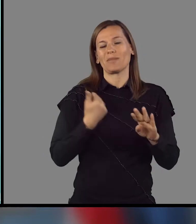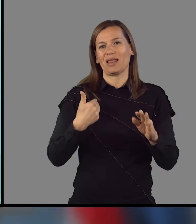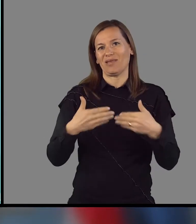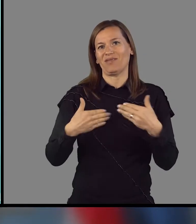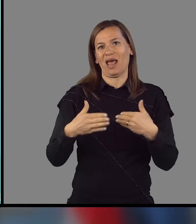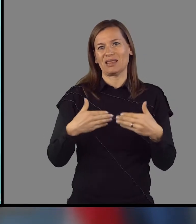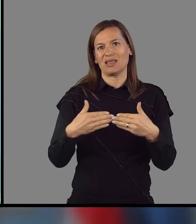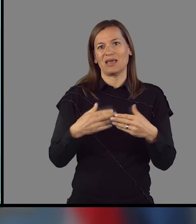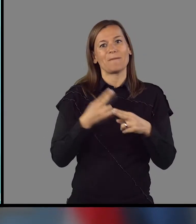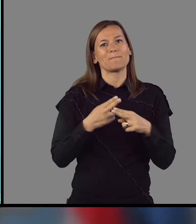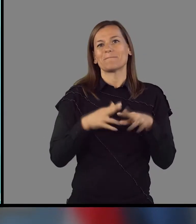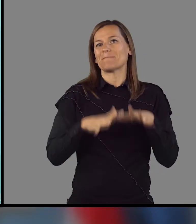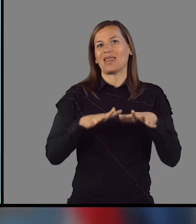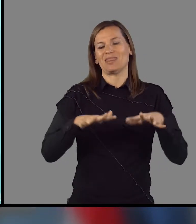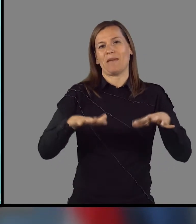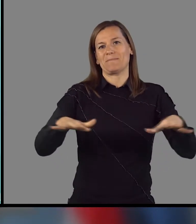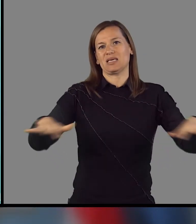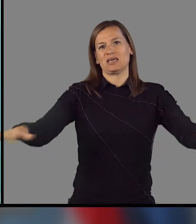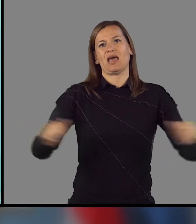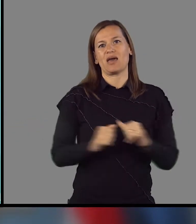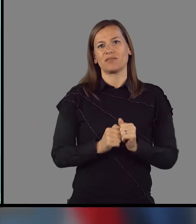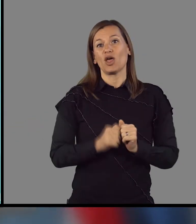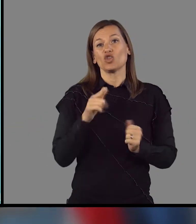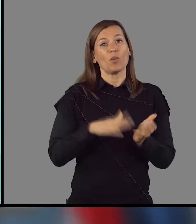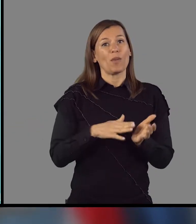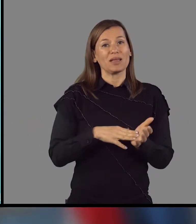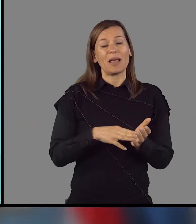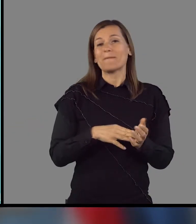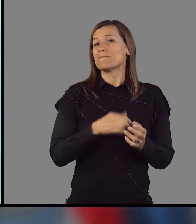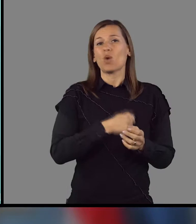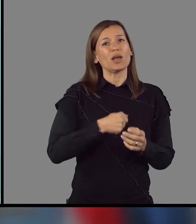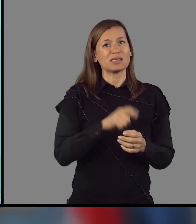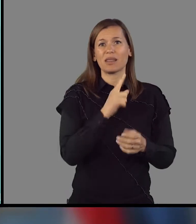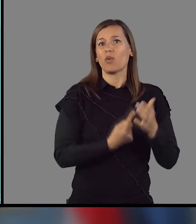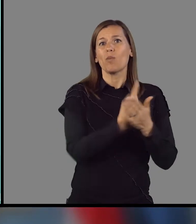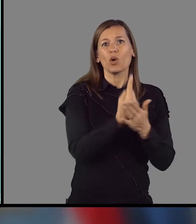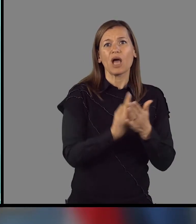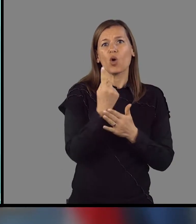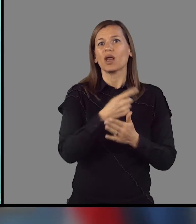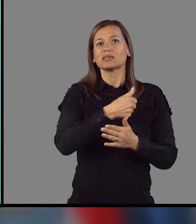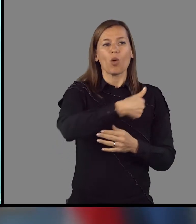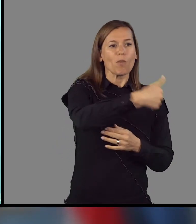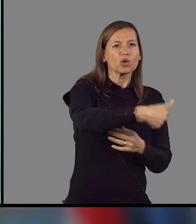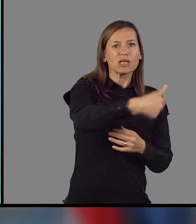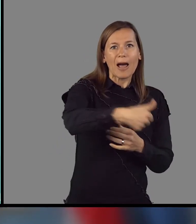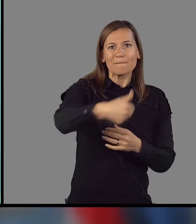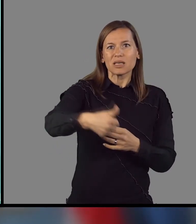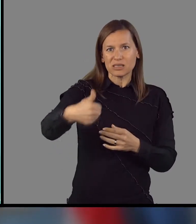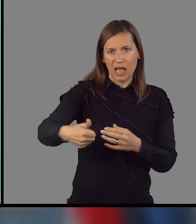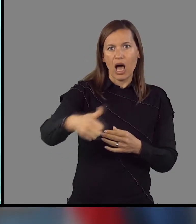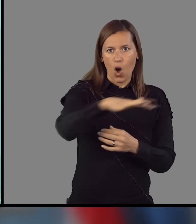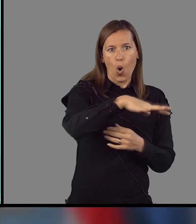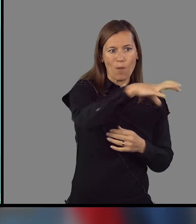pred vrati pandemije. To pomeni, da ne bo bolezen se pojavljala samo po posameznih